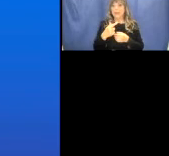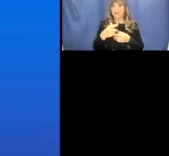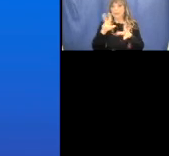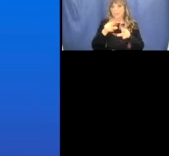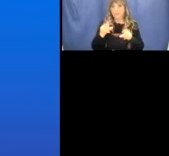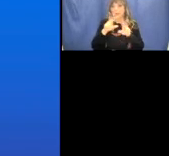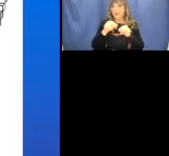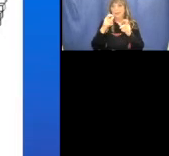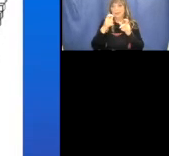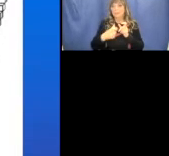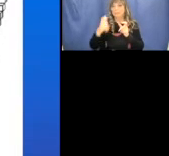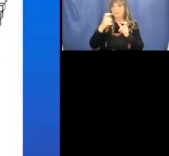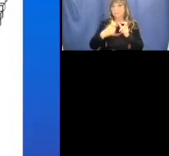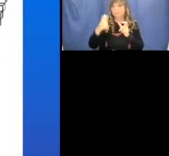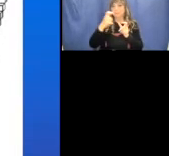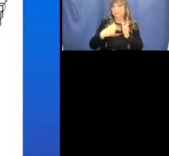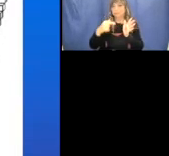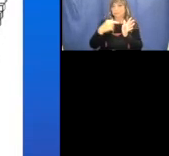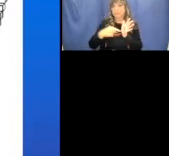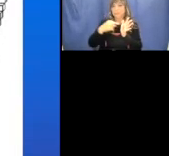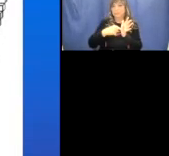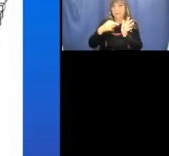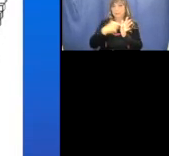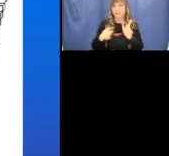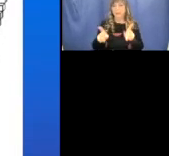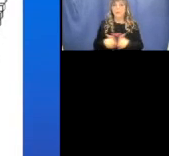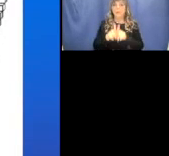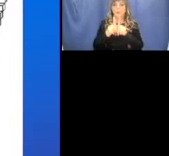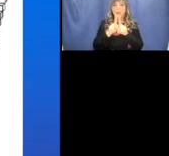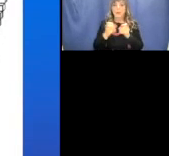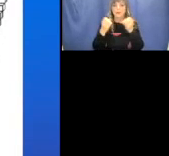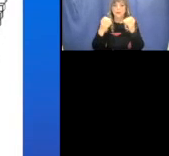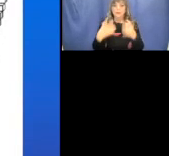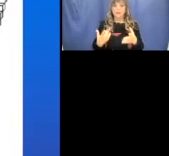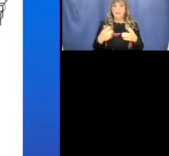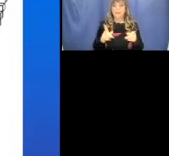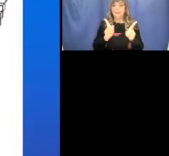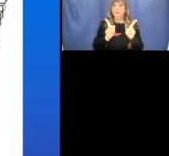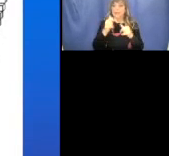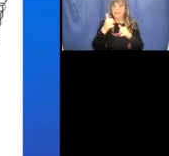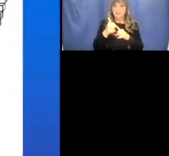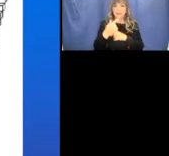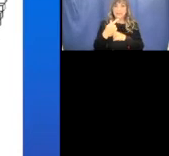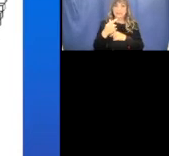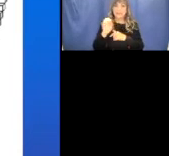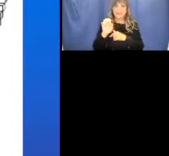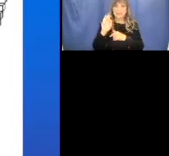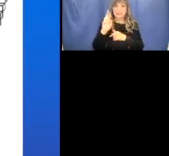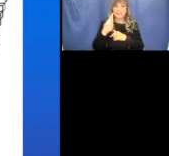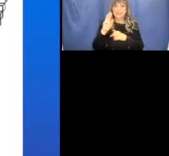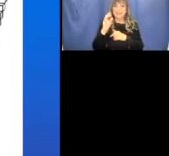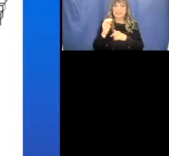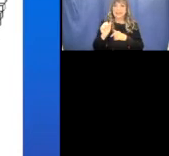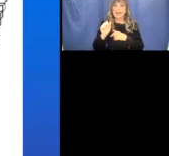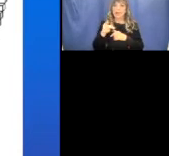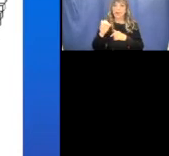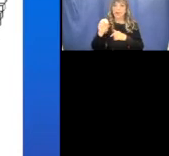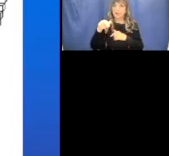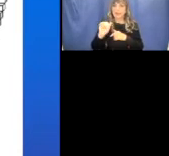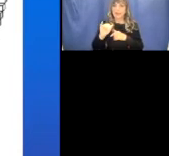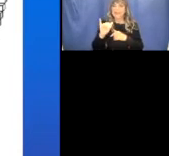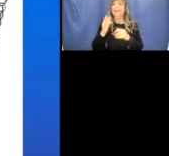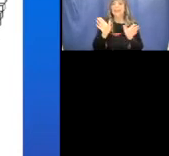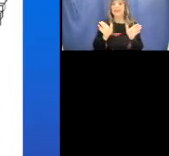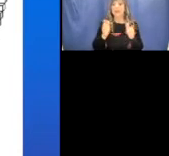nello spazio stessa cosa avviene per le celle tetragona lì e per le celle cubiche molto chiare